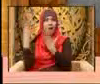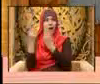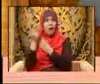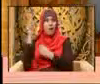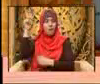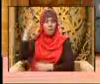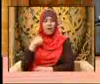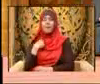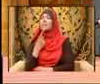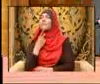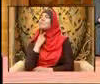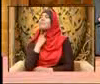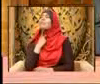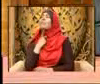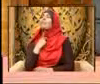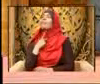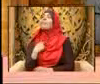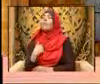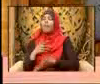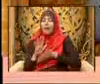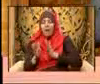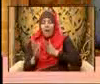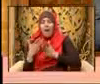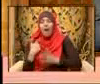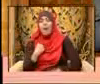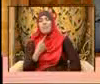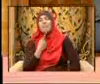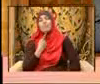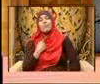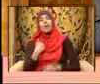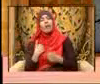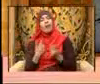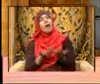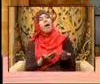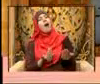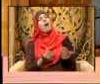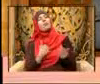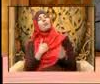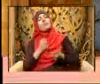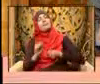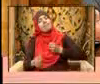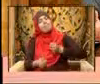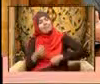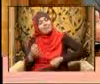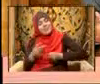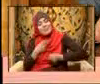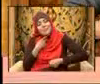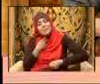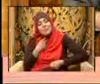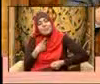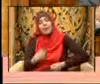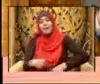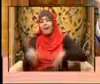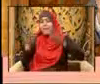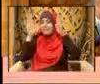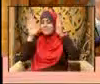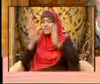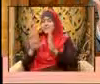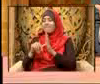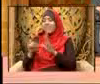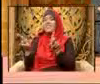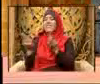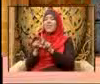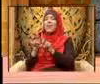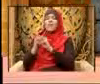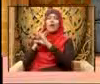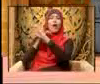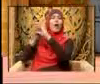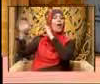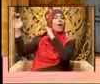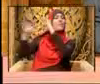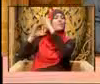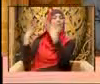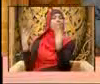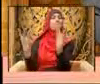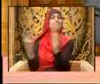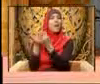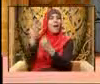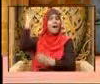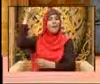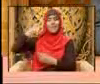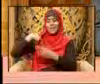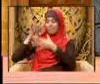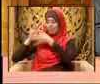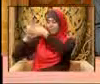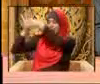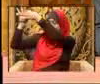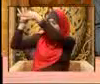أين شوقه لهذه الصلاة التي ينتظرها بفارغ الصبر حتى يتواصل مع ربه عز وجل، حتى